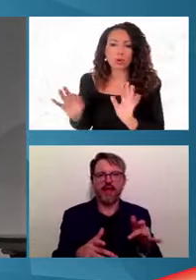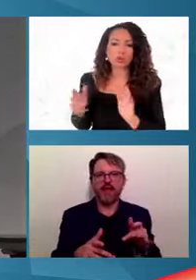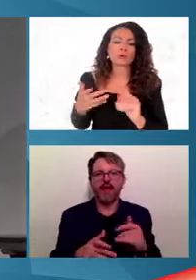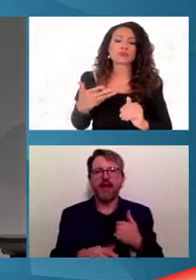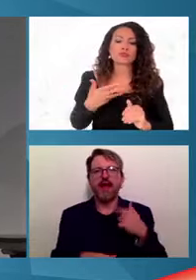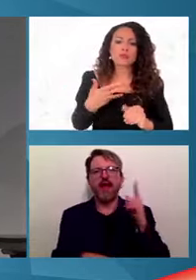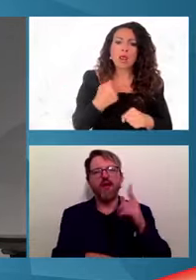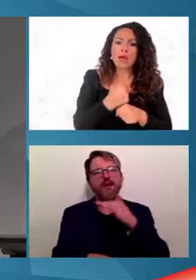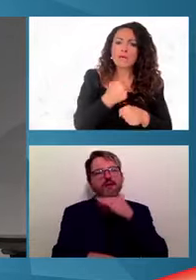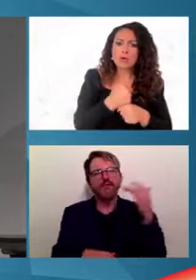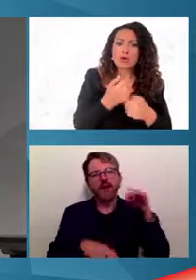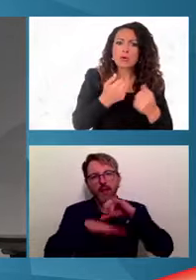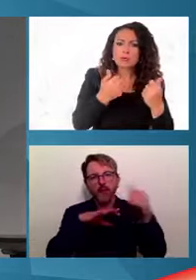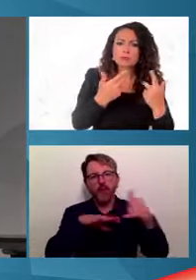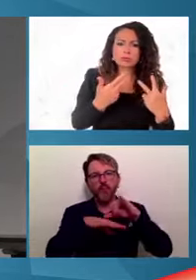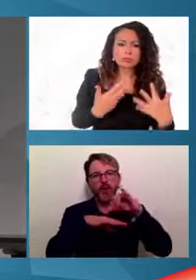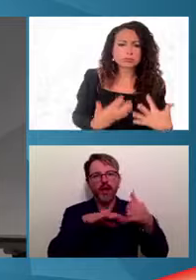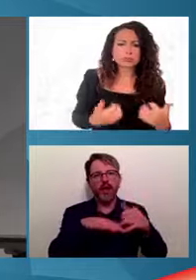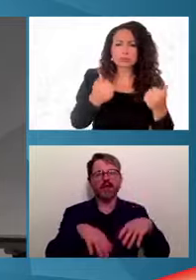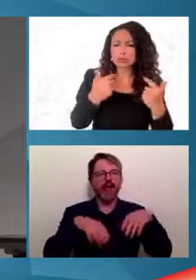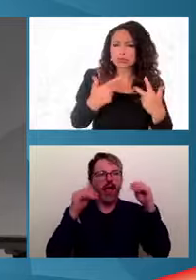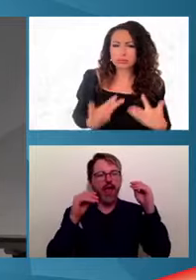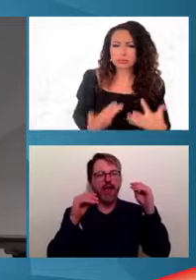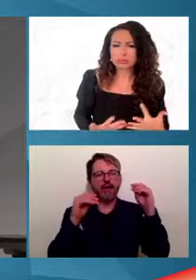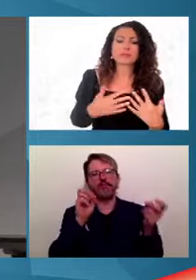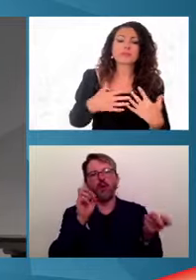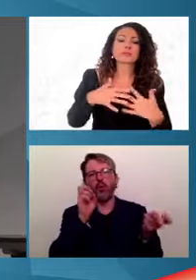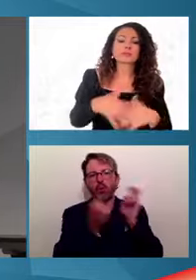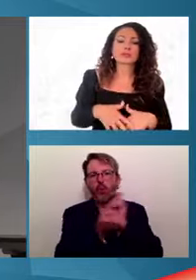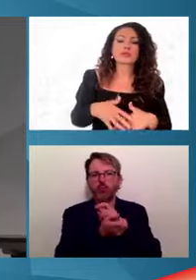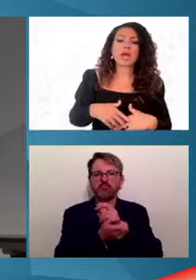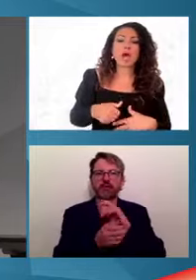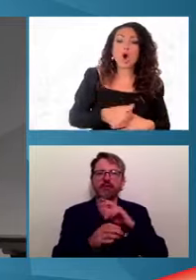abbiamo messo in circolo 200 milioni di euro l'anno,